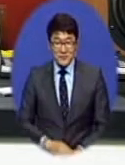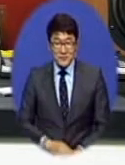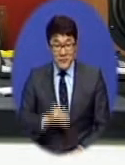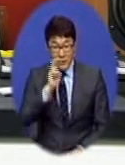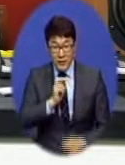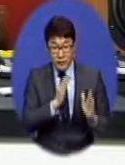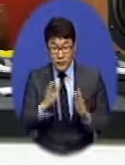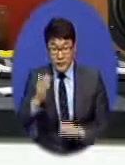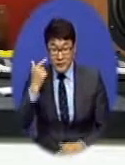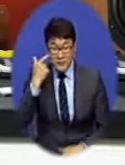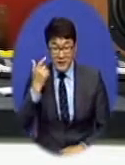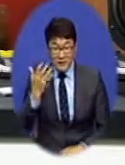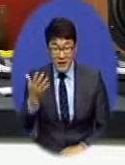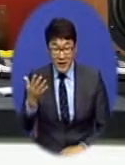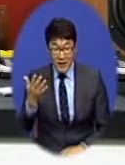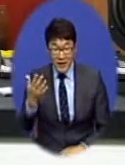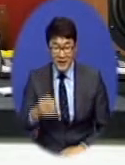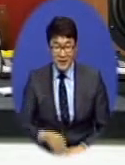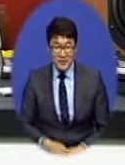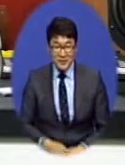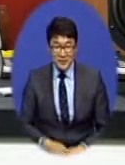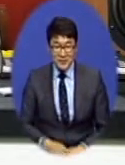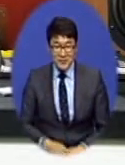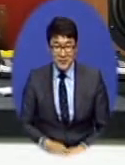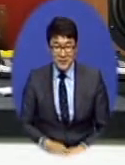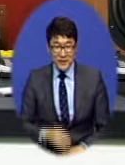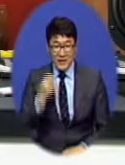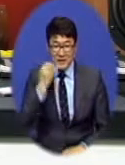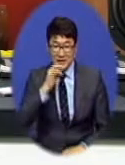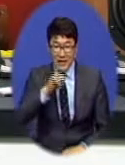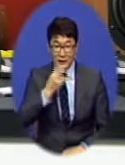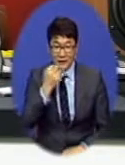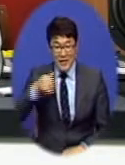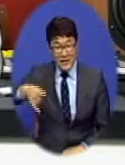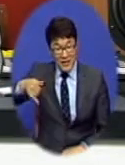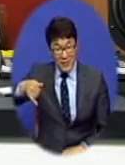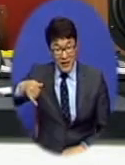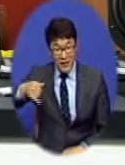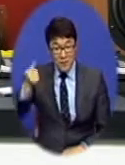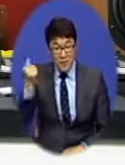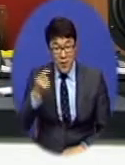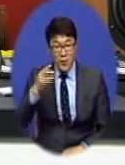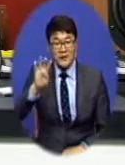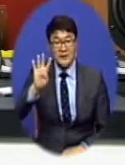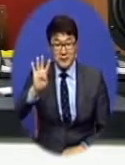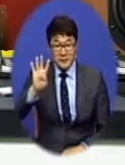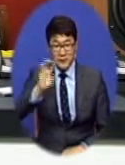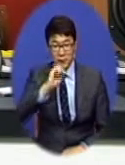음악 준비되어 있죠? 네, 그렇죠. 네. 이저몽님이 부릅니다. 자주색 가방. 이저몽님의 번호는